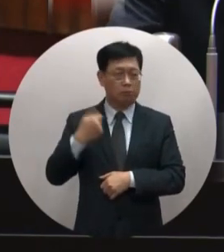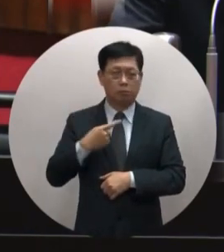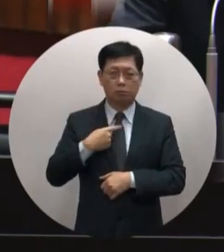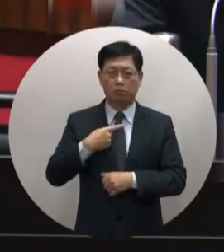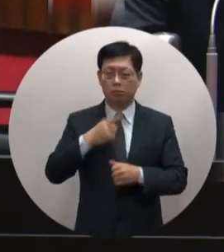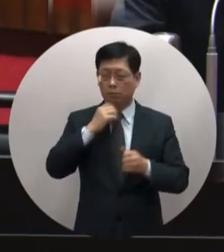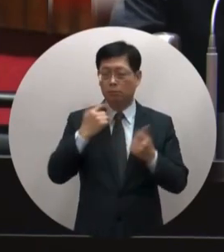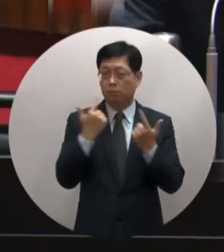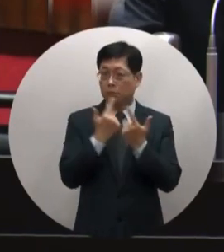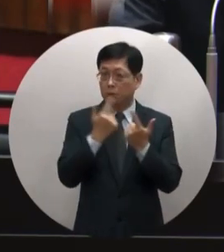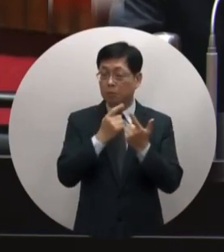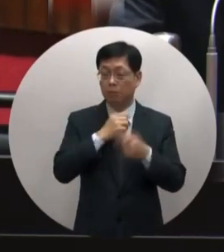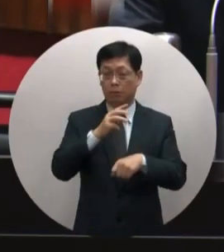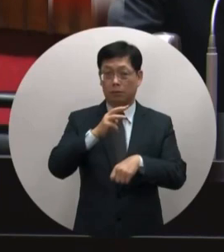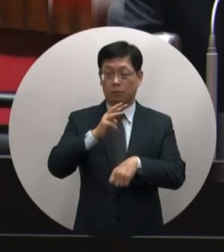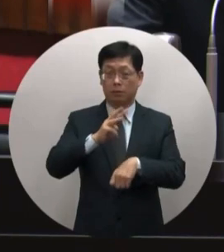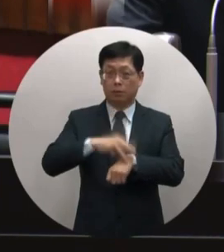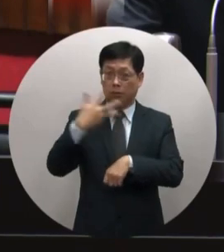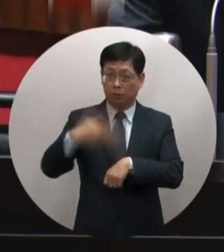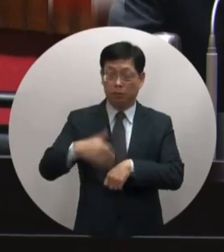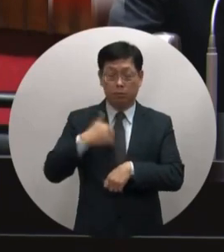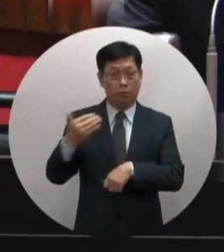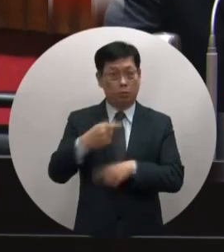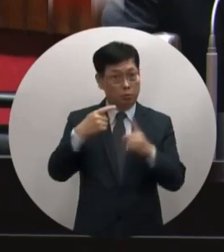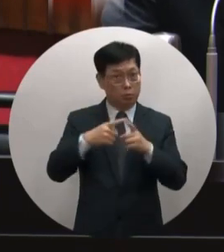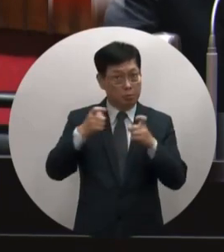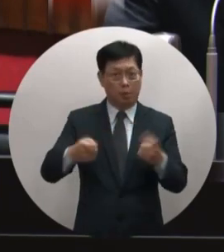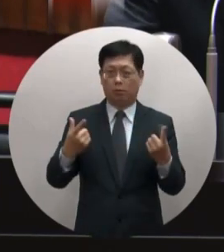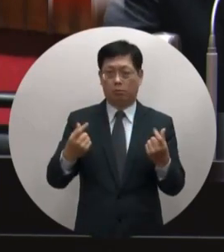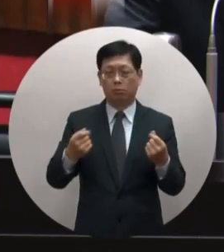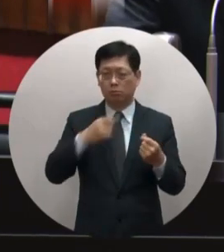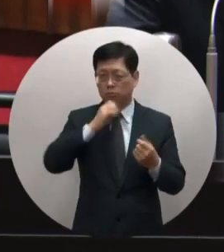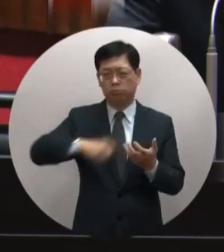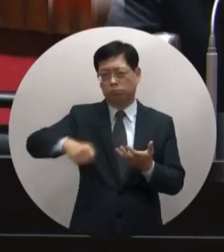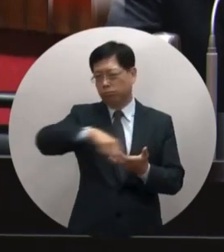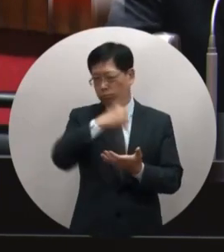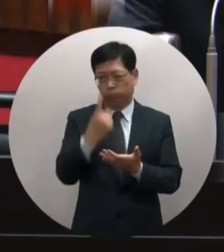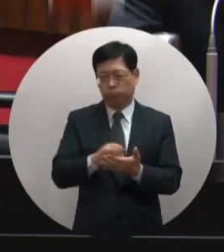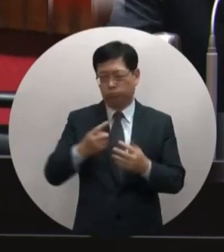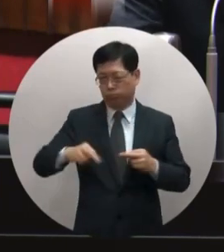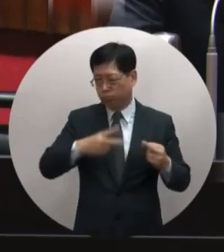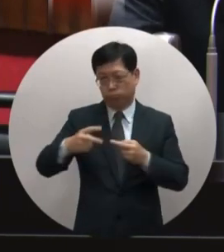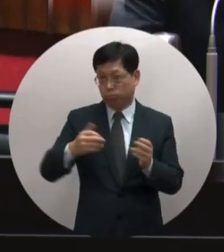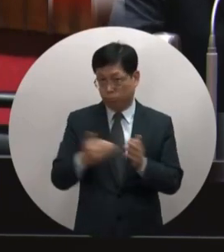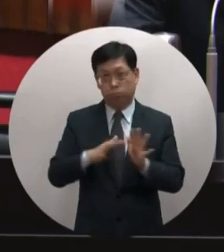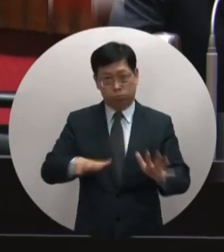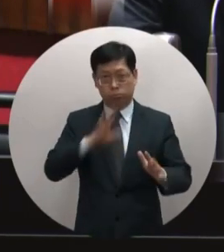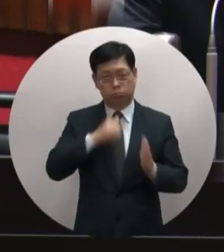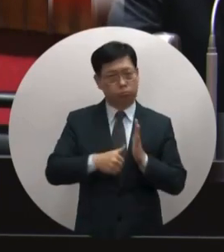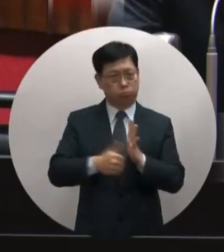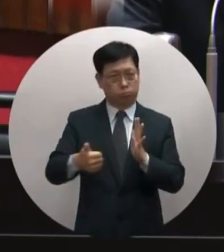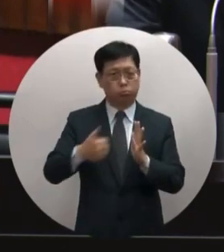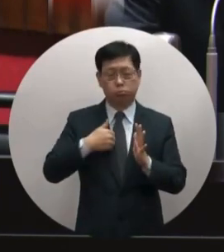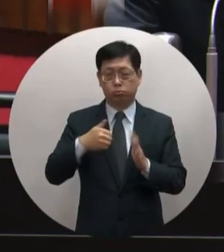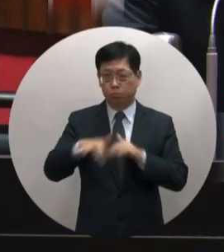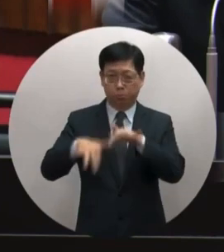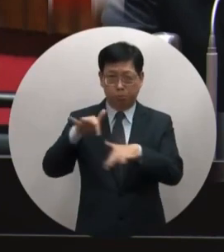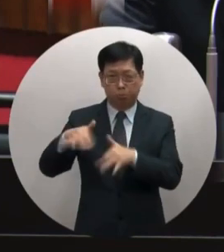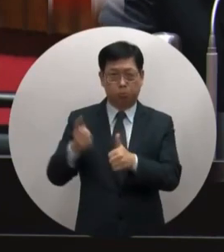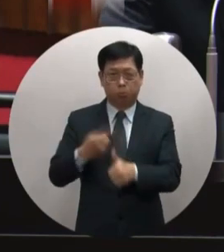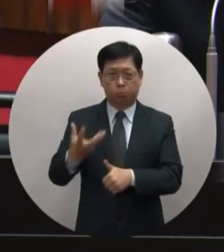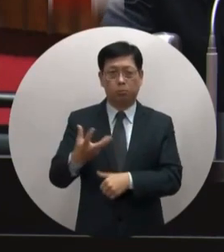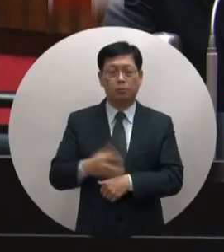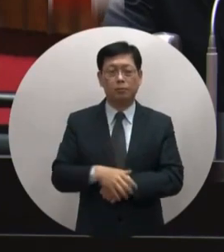設台北淡水漁人碼頭我就是這樣一體建設起來到今天還是最出品而且遊客最多的